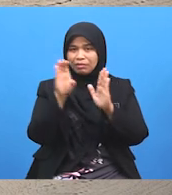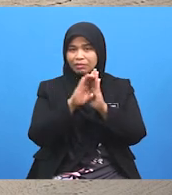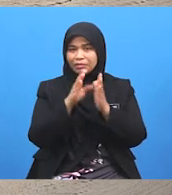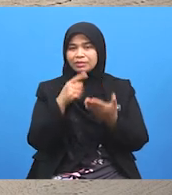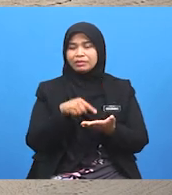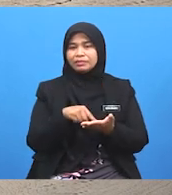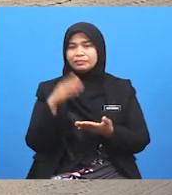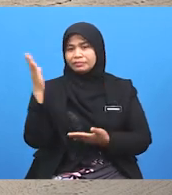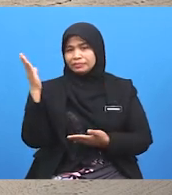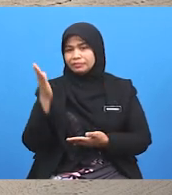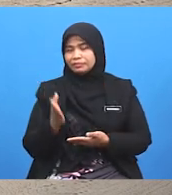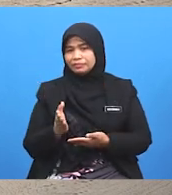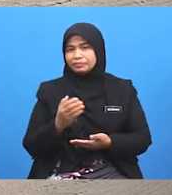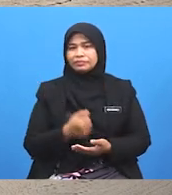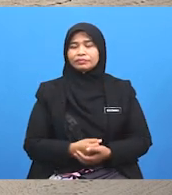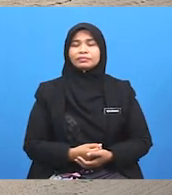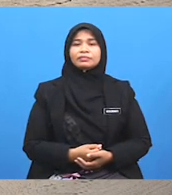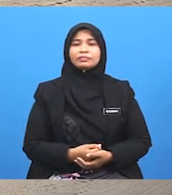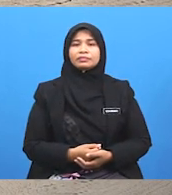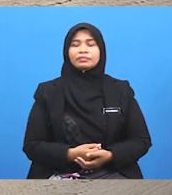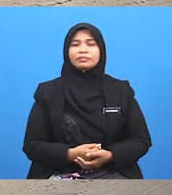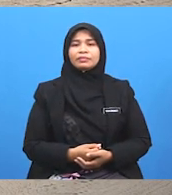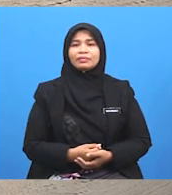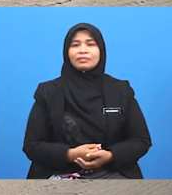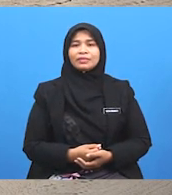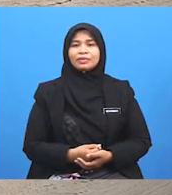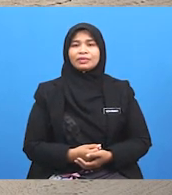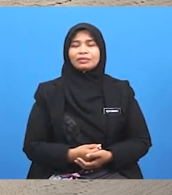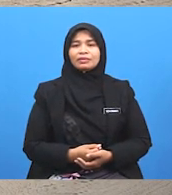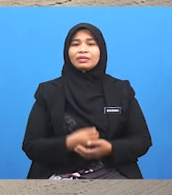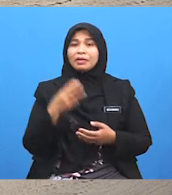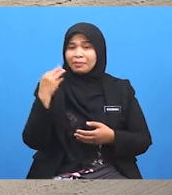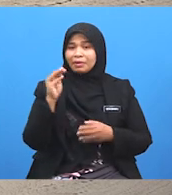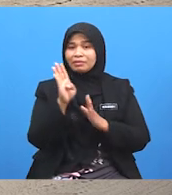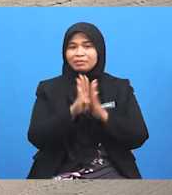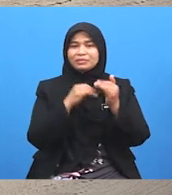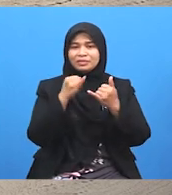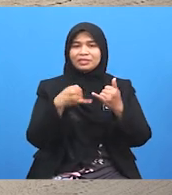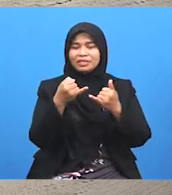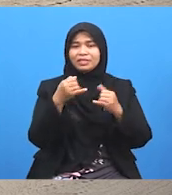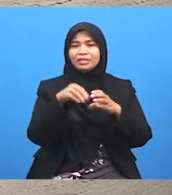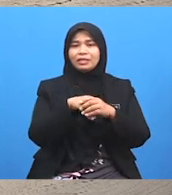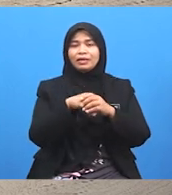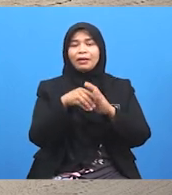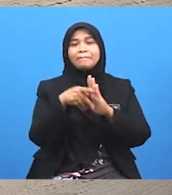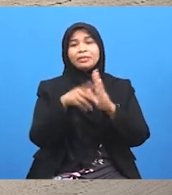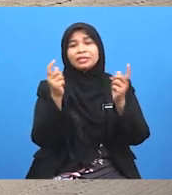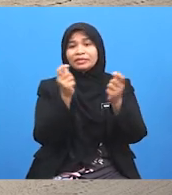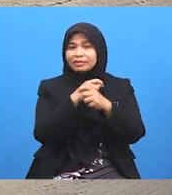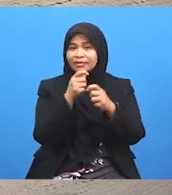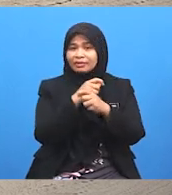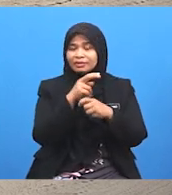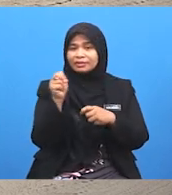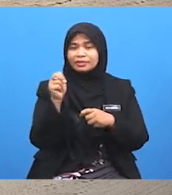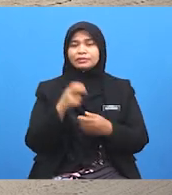seterusnya. Cikgu, mereka berjaya dalam pertandingan. Sekiranya